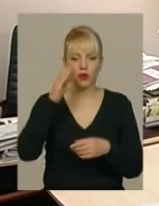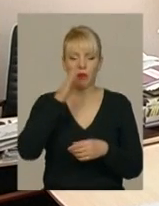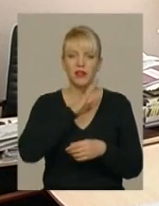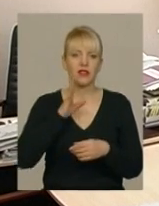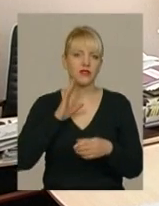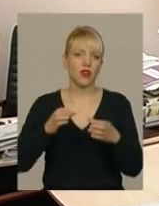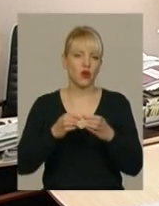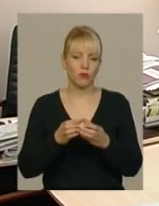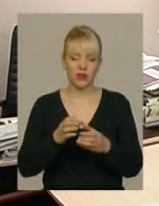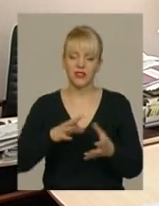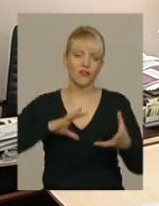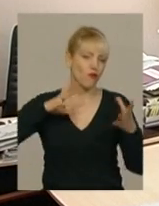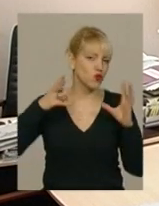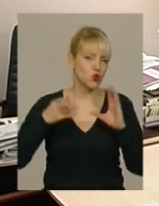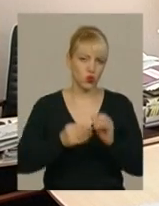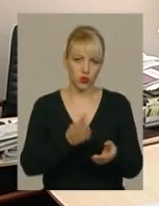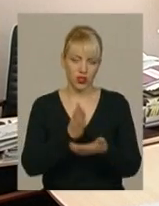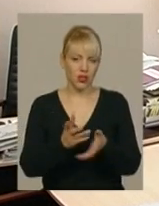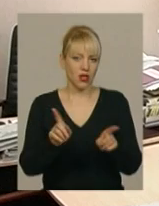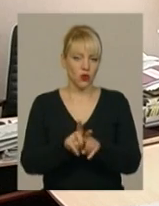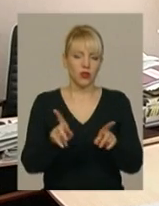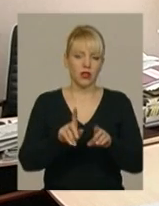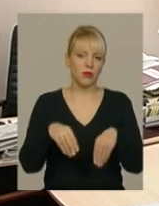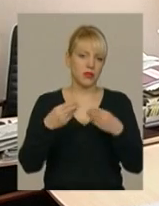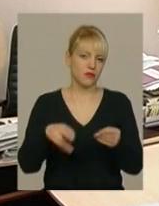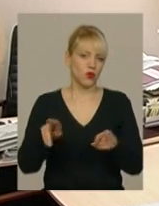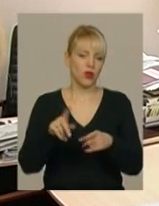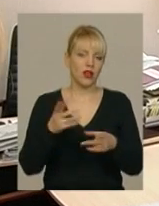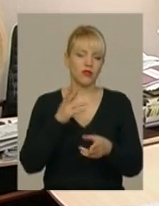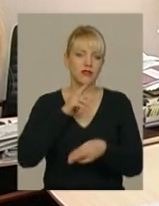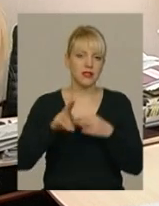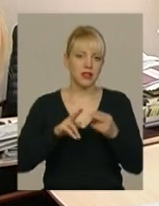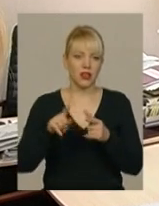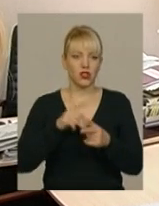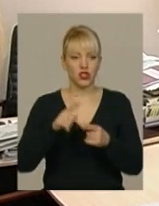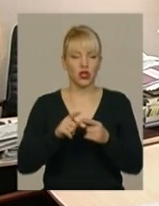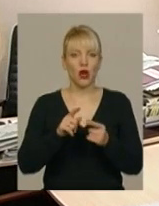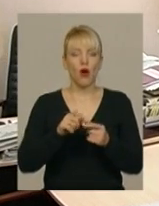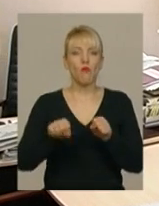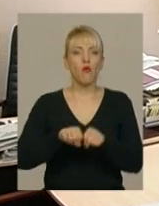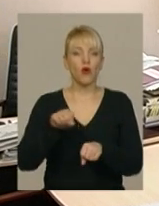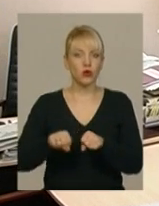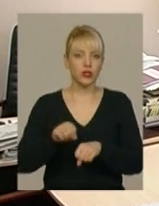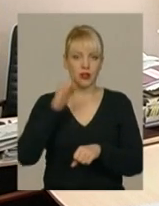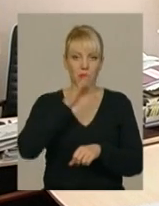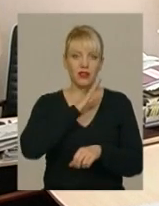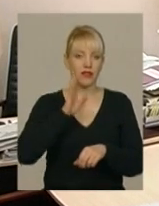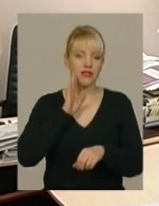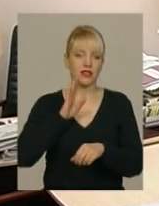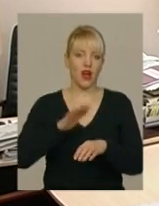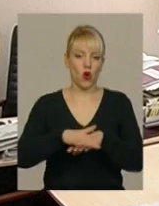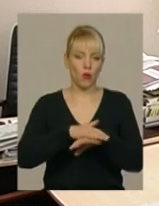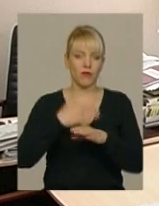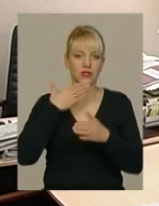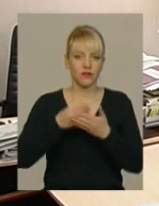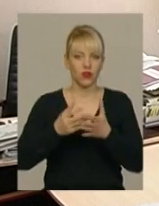є такою, яка призводить тільки до якихось скарг чи порушень. Батьківська громадськість у